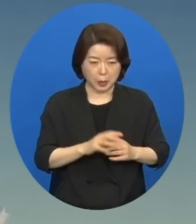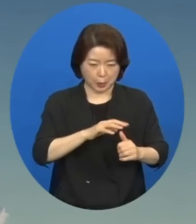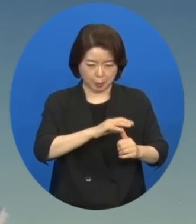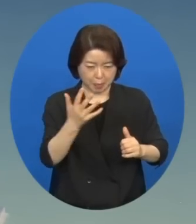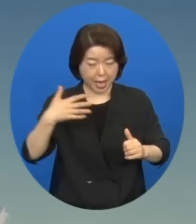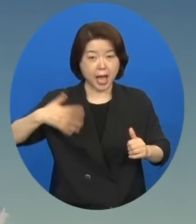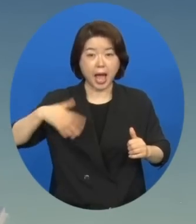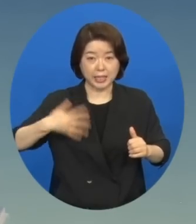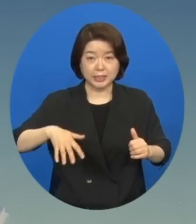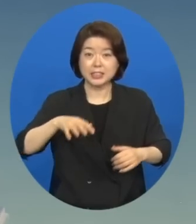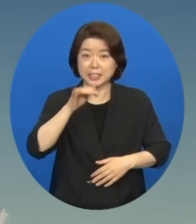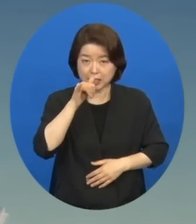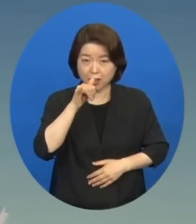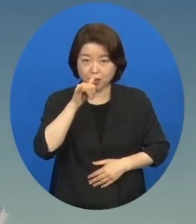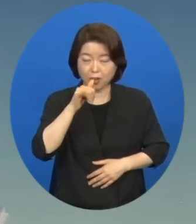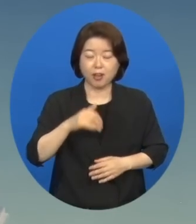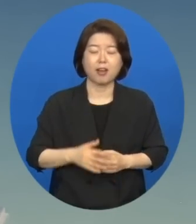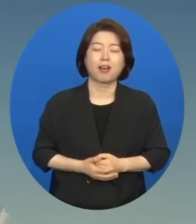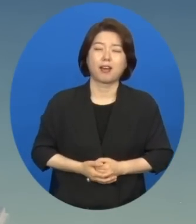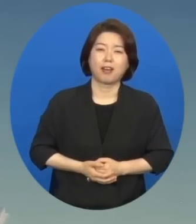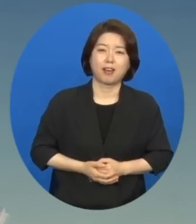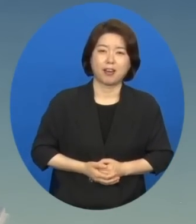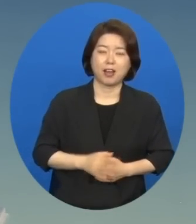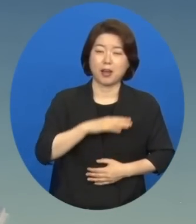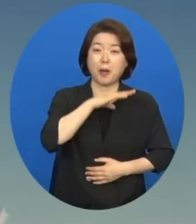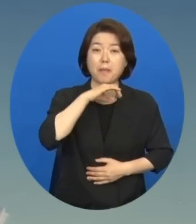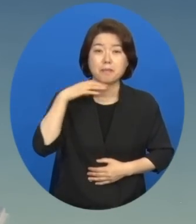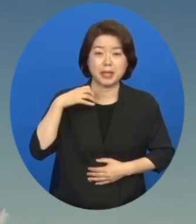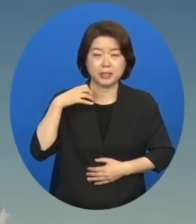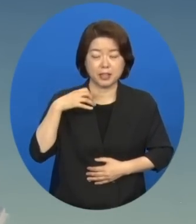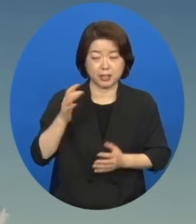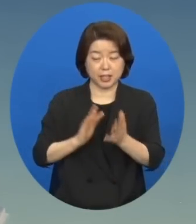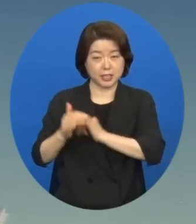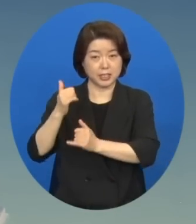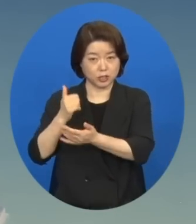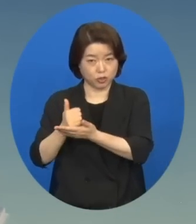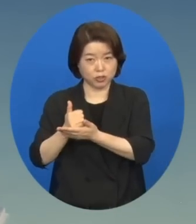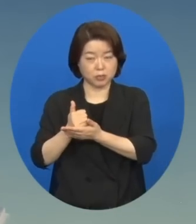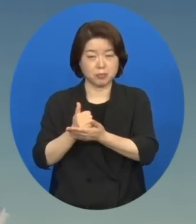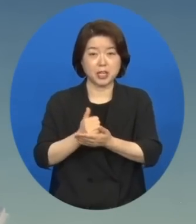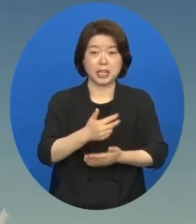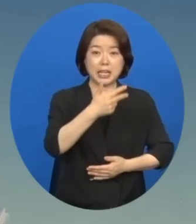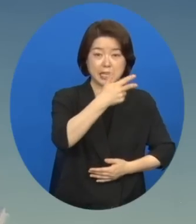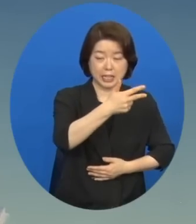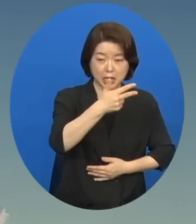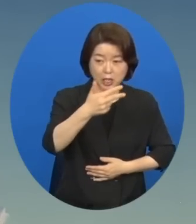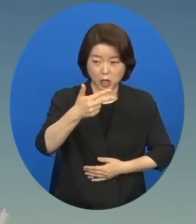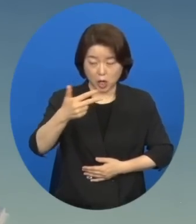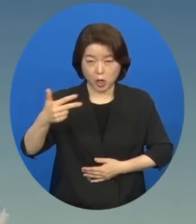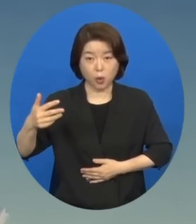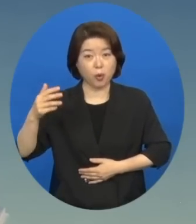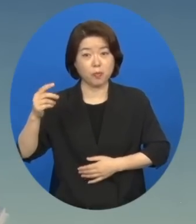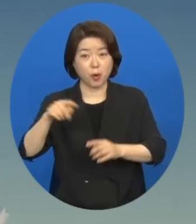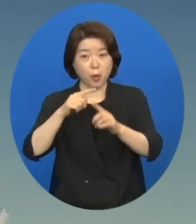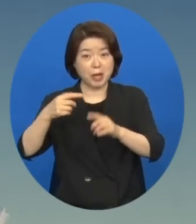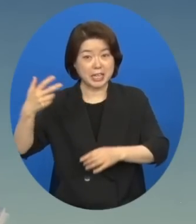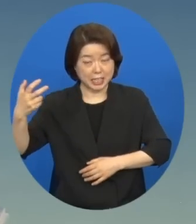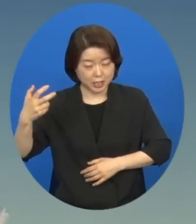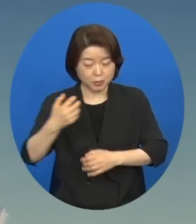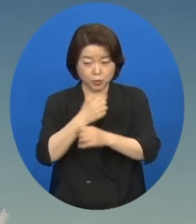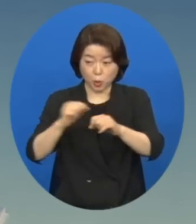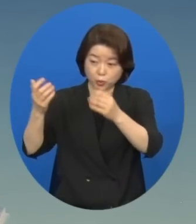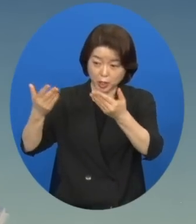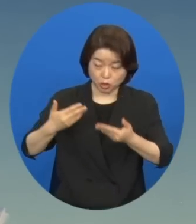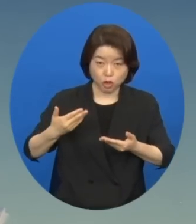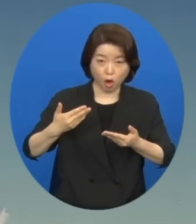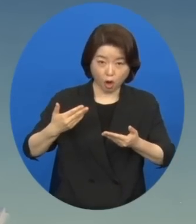못한 이들이 있다면 베드로에게 예수님께서 일곱 번씩 일흔 번이라도 용서해 주신다고